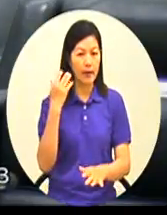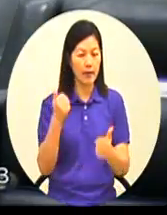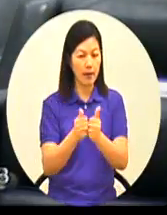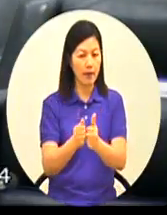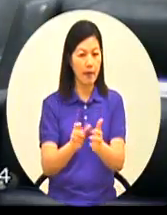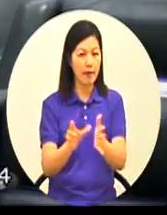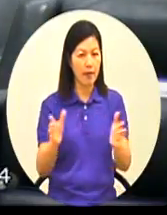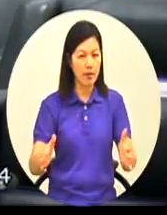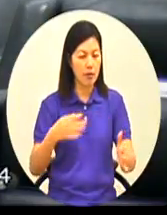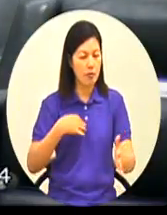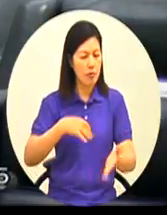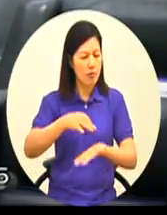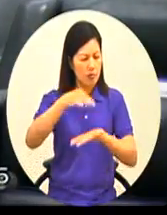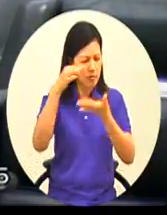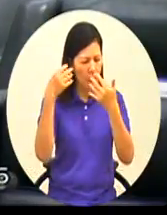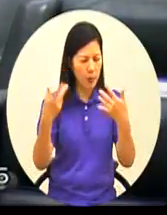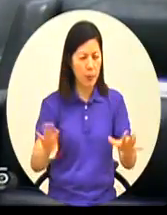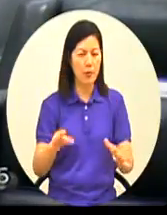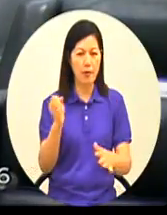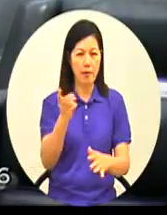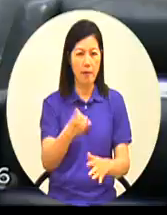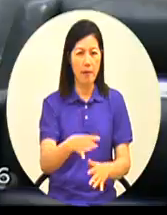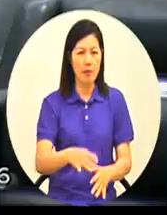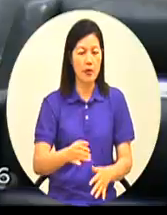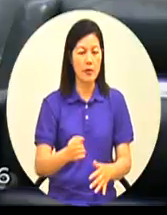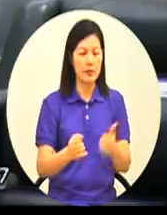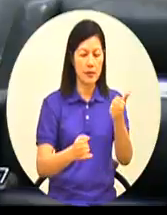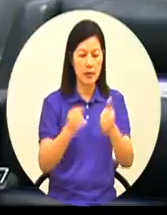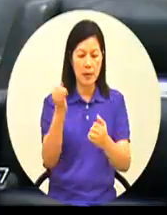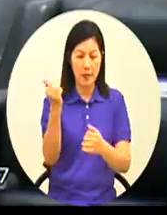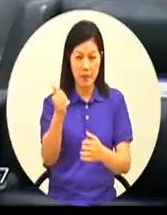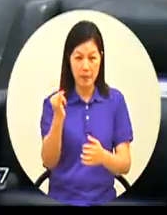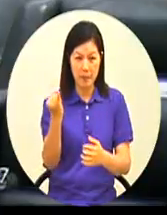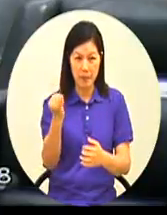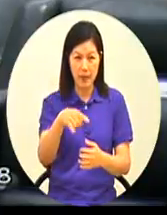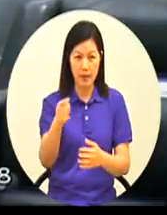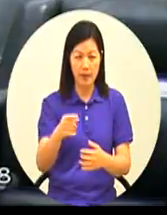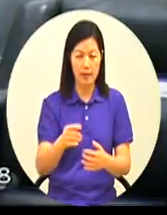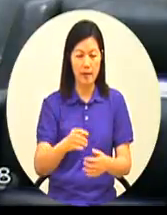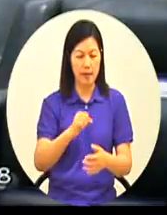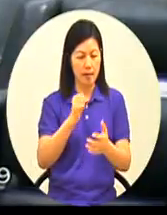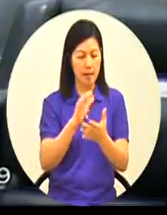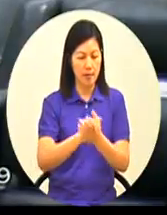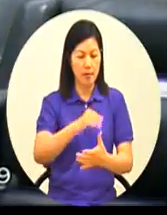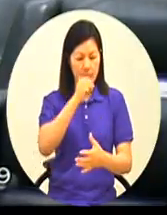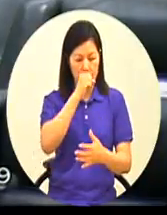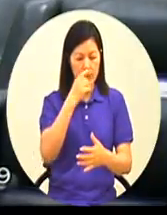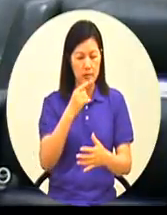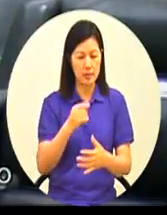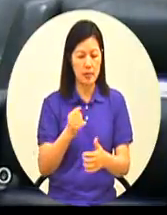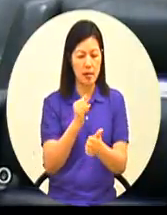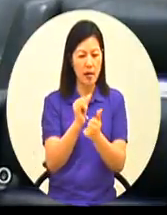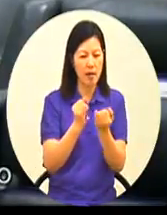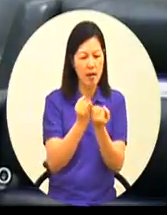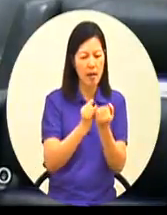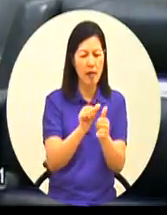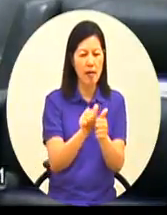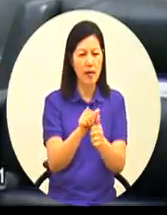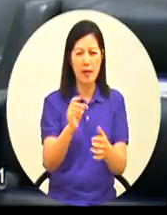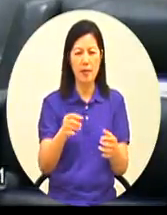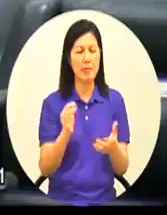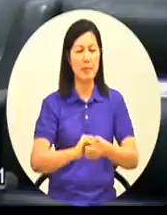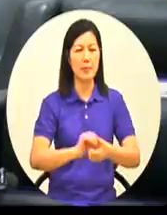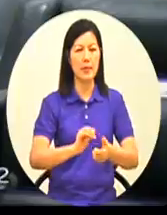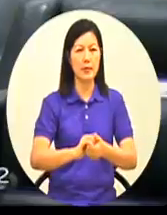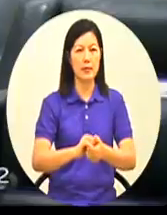我也一直在提啊，也是很多我们这些性别友善的团体，他们不竟然是同志团体，有很多都是学界